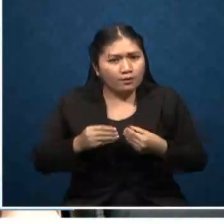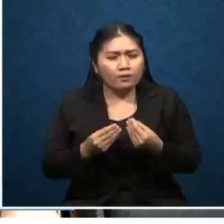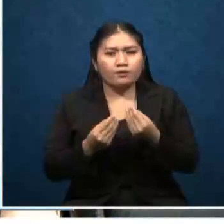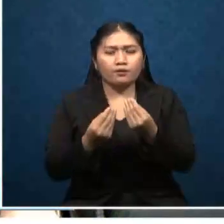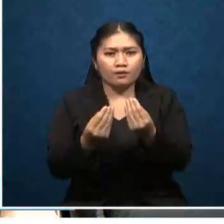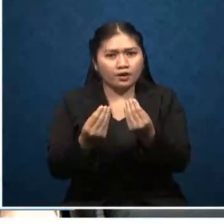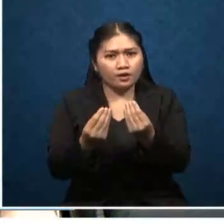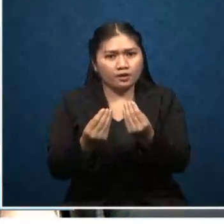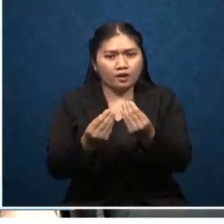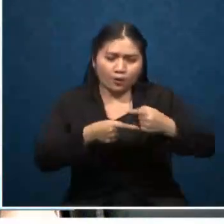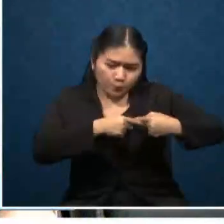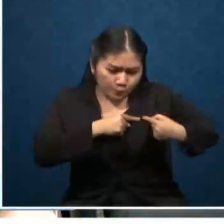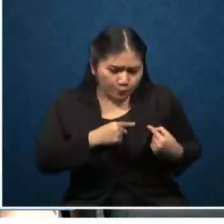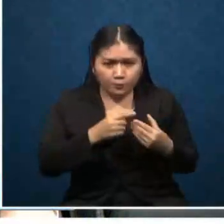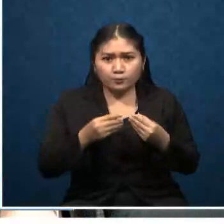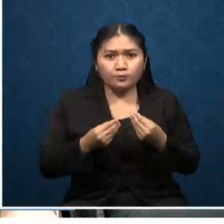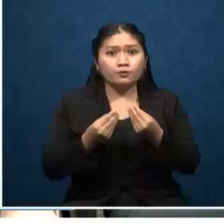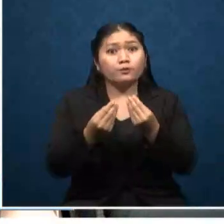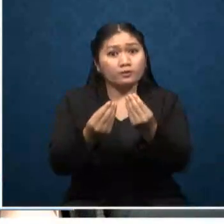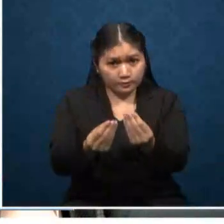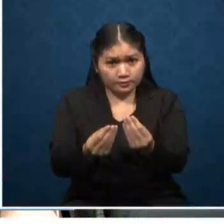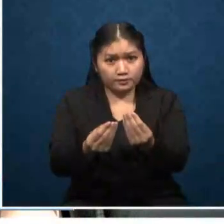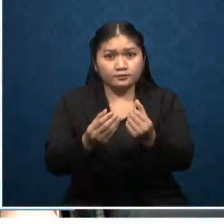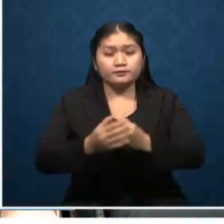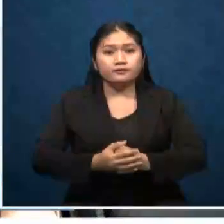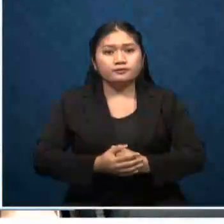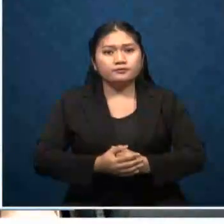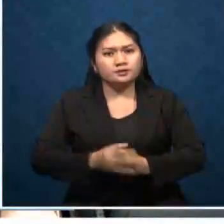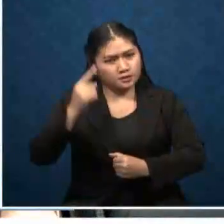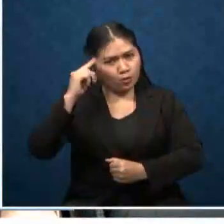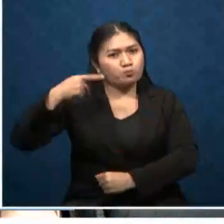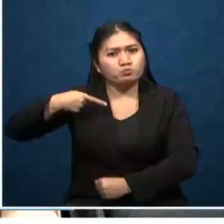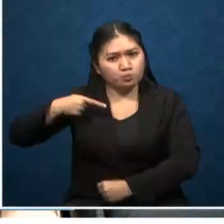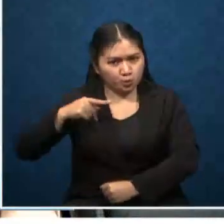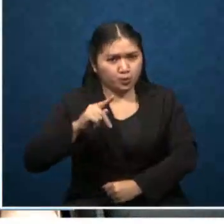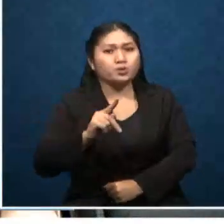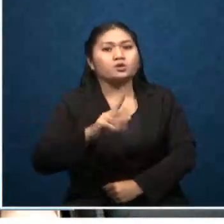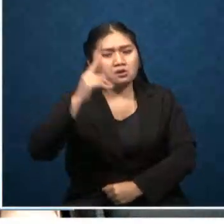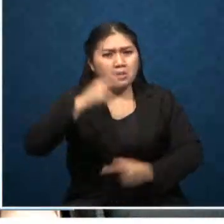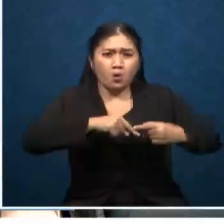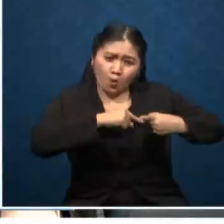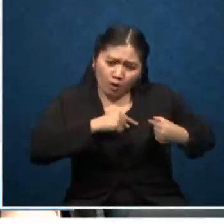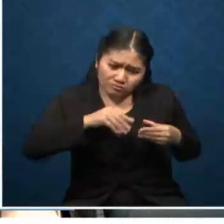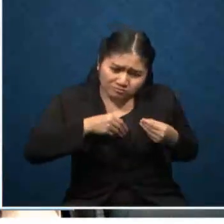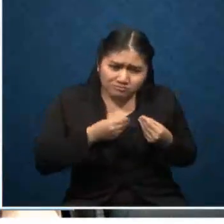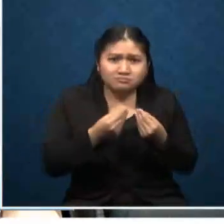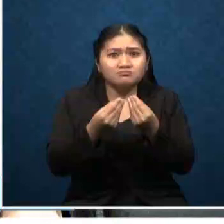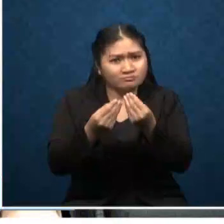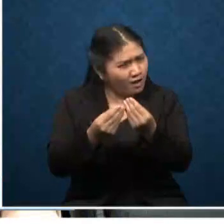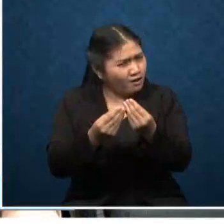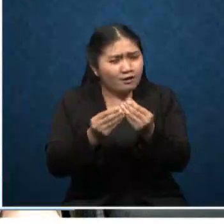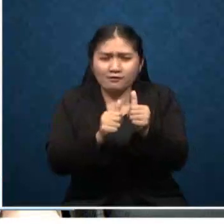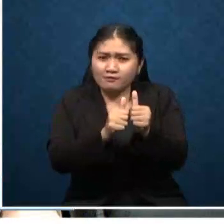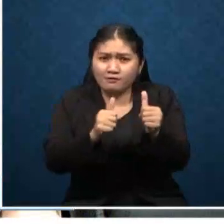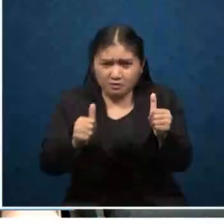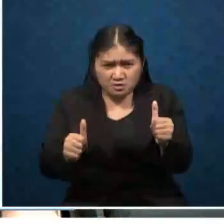สรางขวนและกำลงใจให้กพยาบาลมัจะเป็ประโยชน์บางครั้ขวนและกำลงใจมีคุค่ายี่่